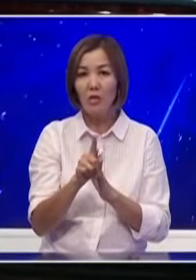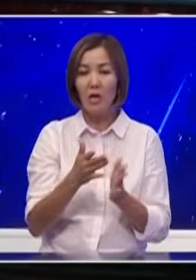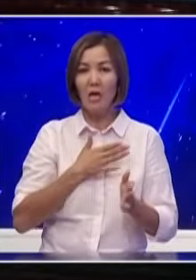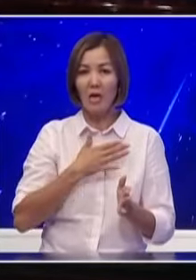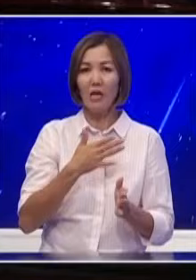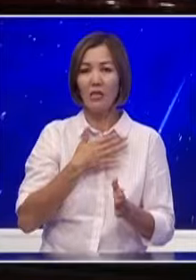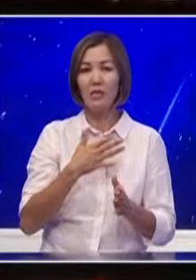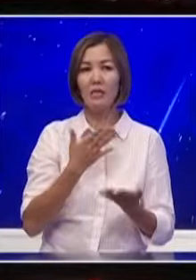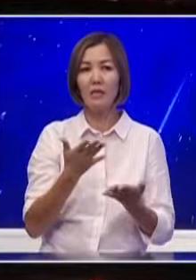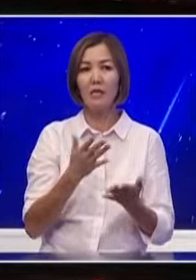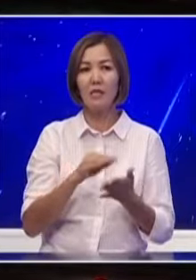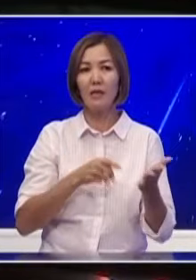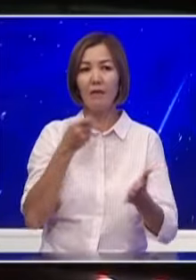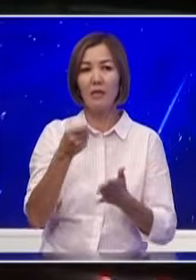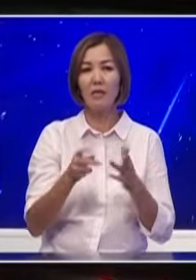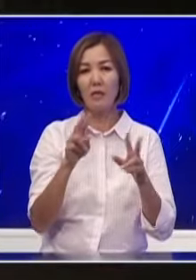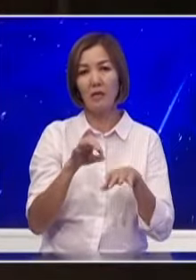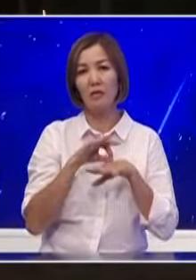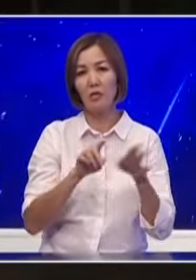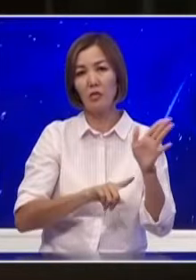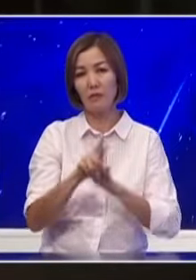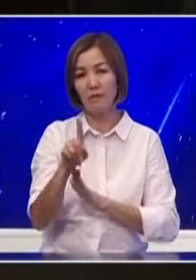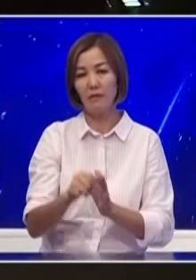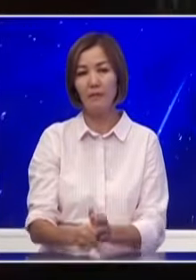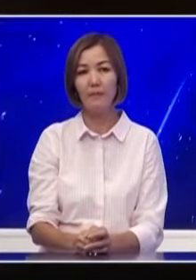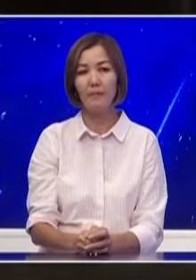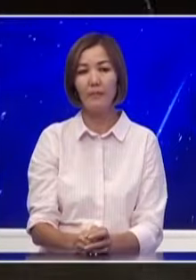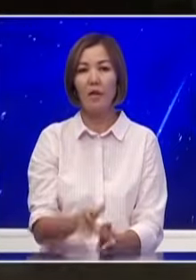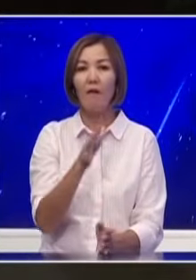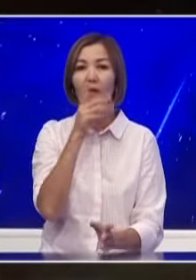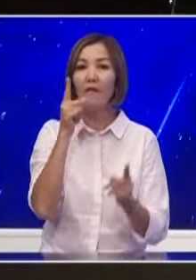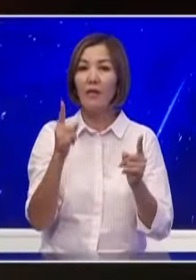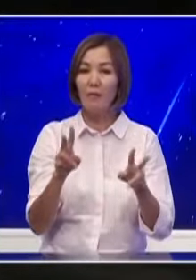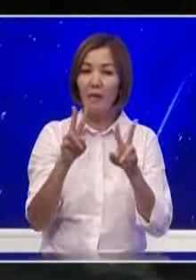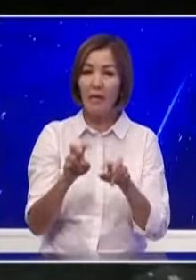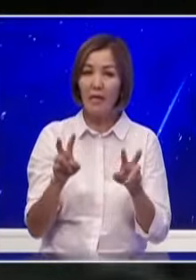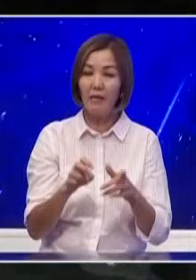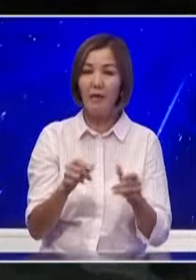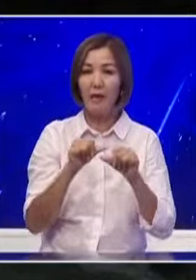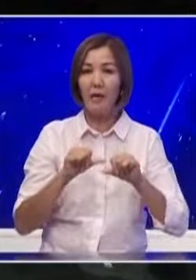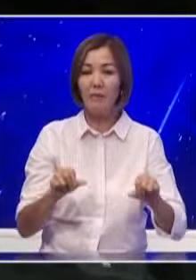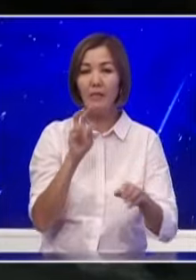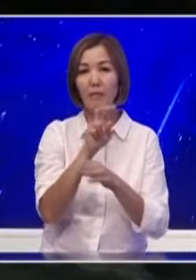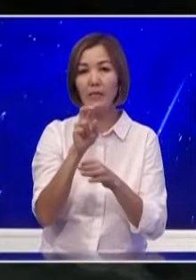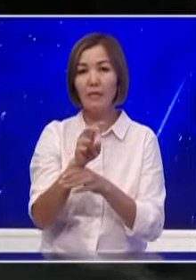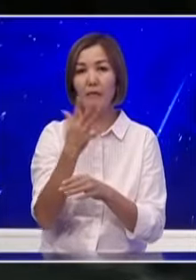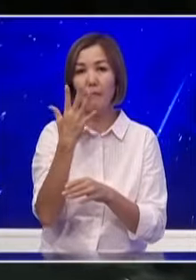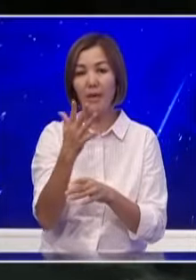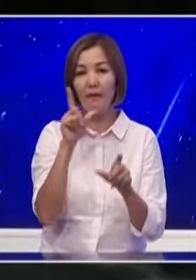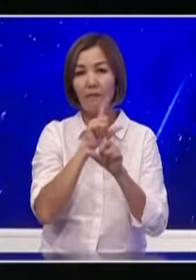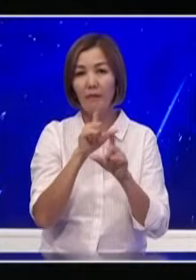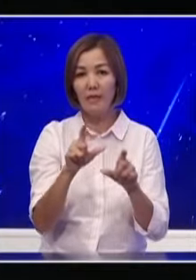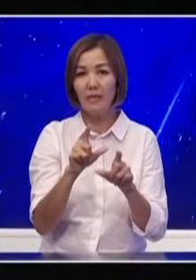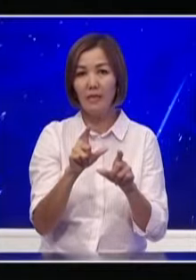После этого заявления мы начали реагировать. Во время рейда члены специальной комиссии посетили около 5